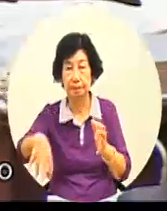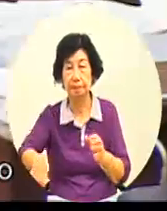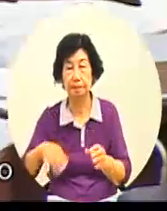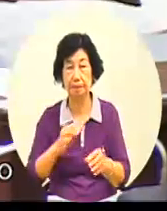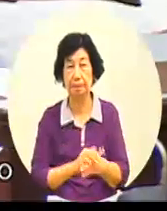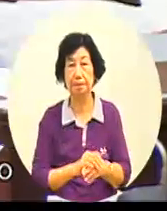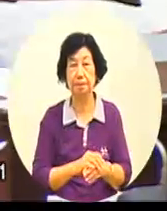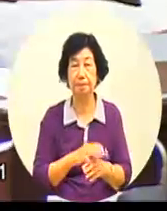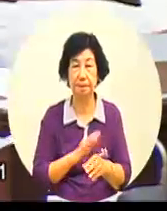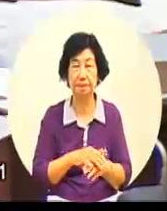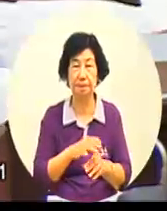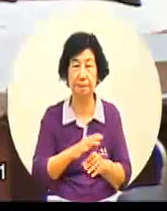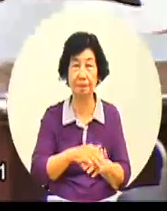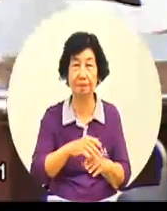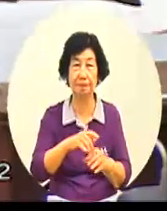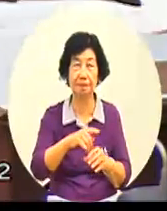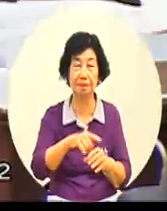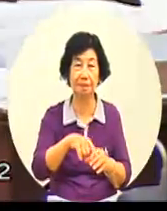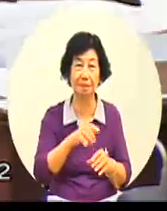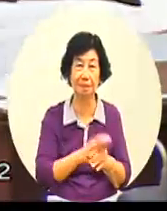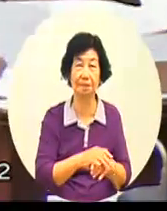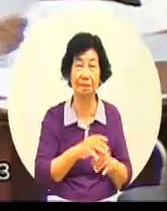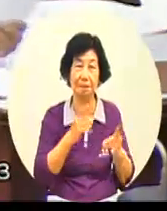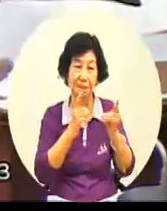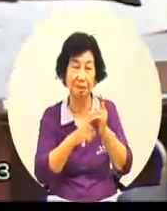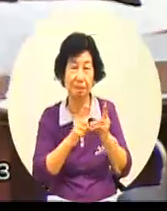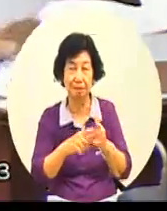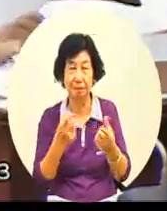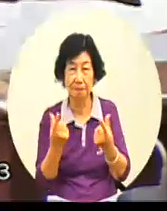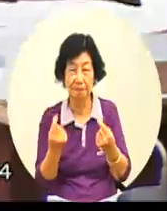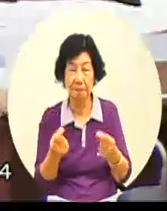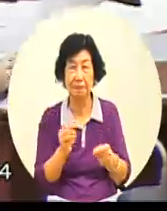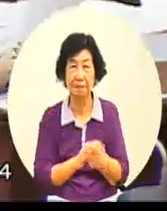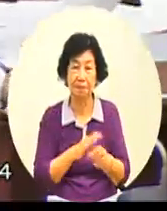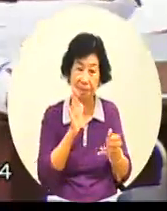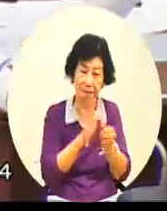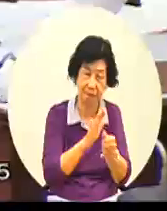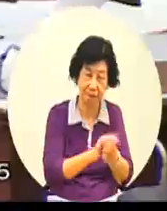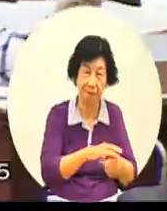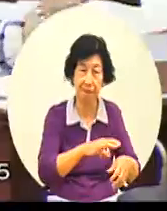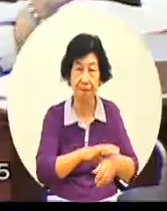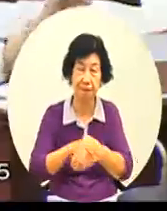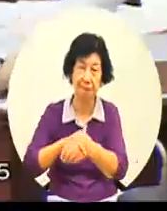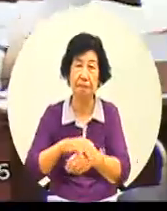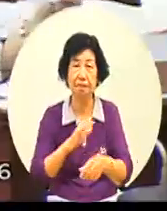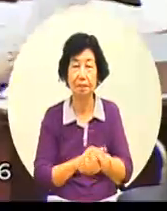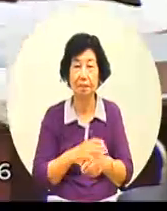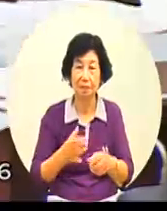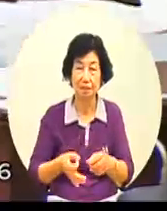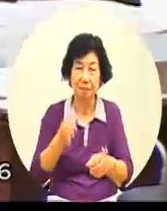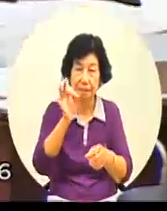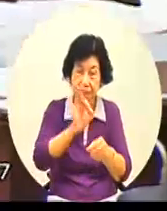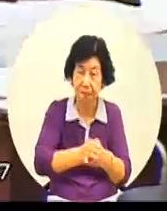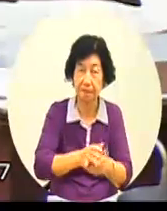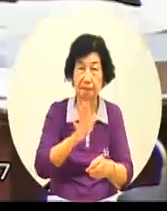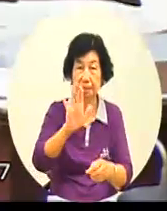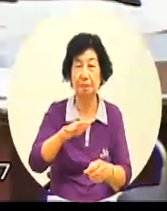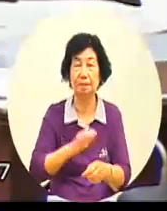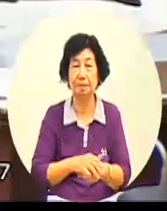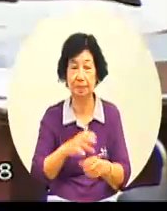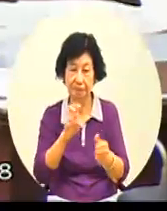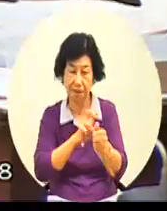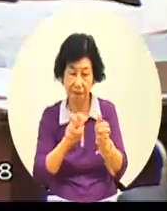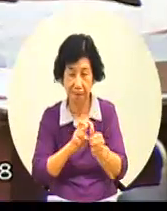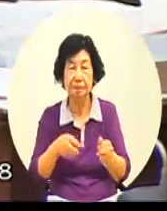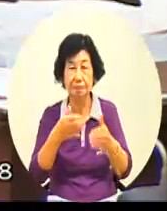做菩萨的啦，专门咧照顾咱高雄市民吼，救济啦、济世啦、困难的啦，咱有这个责任爱来佮照顾吼，